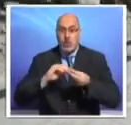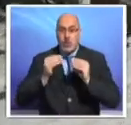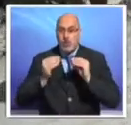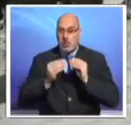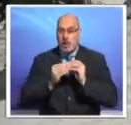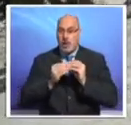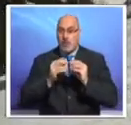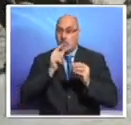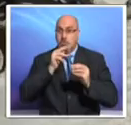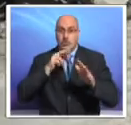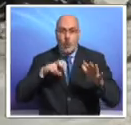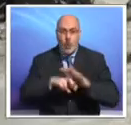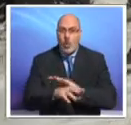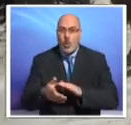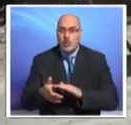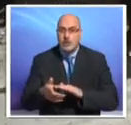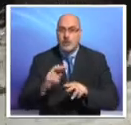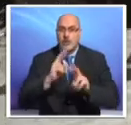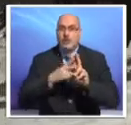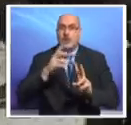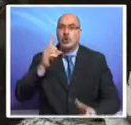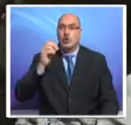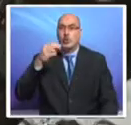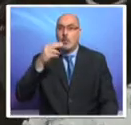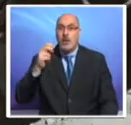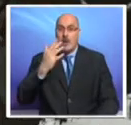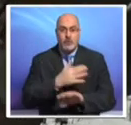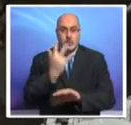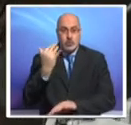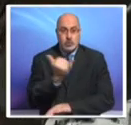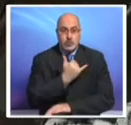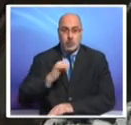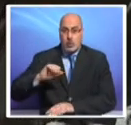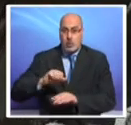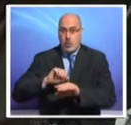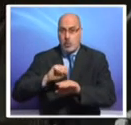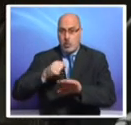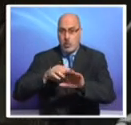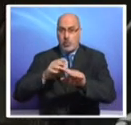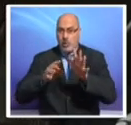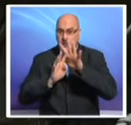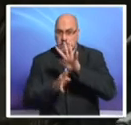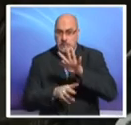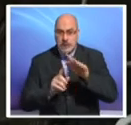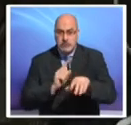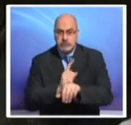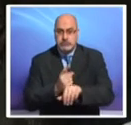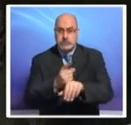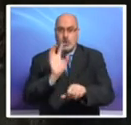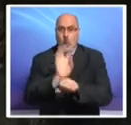قافلة مماثلة دخول مدينة دوما قبل ثلاثة أيام نظرا للقصف في المكثف